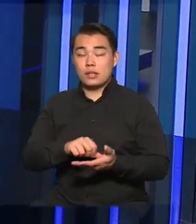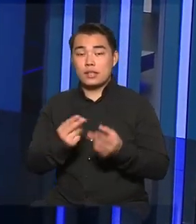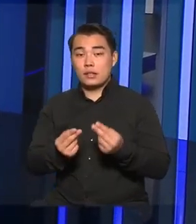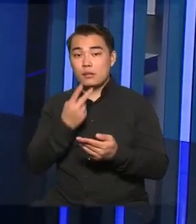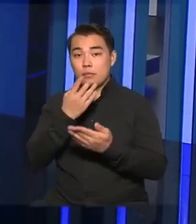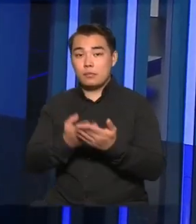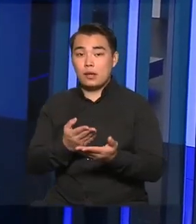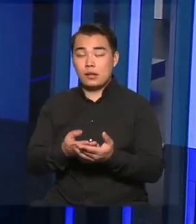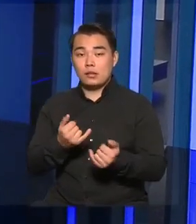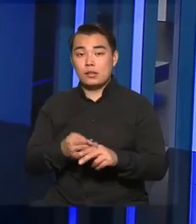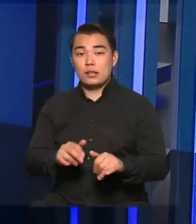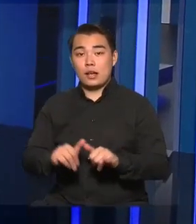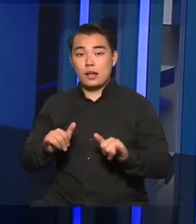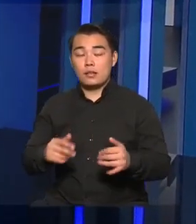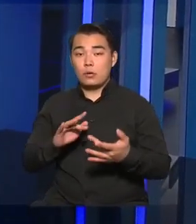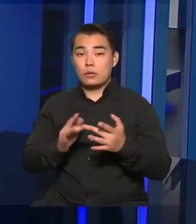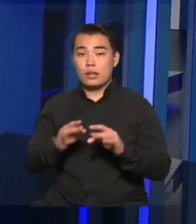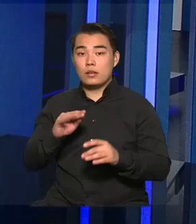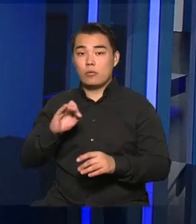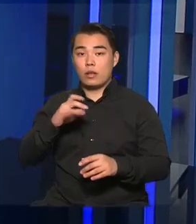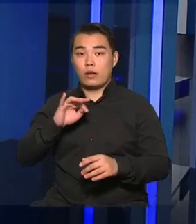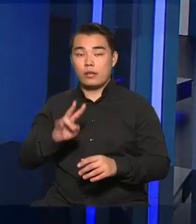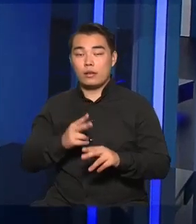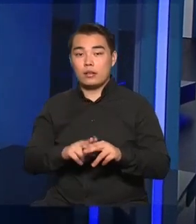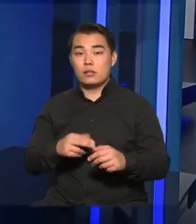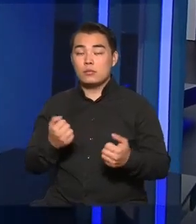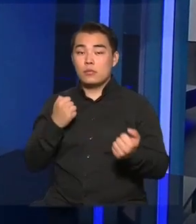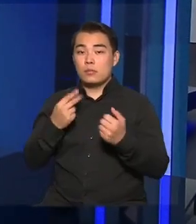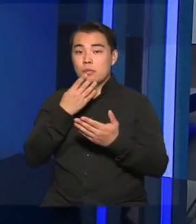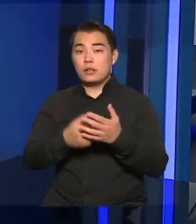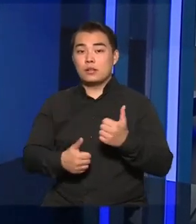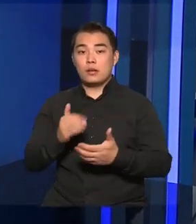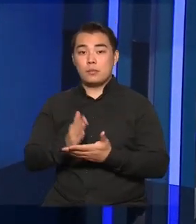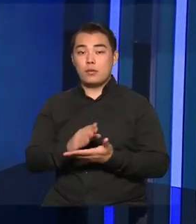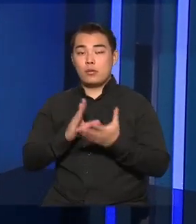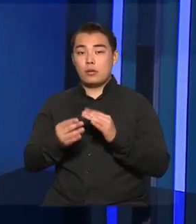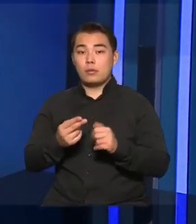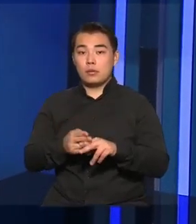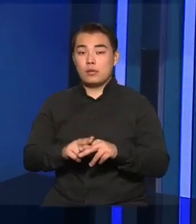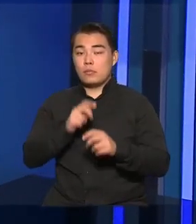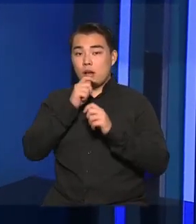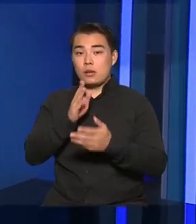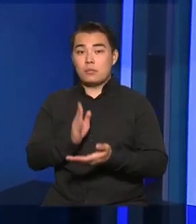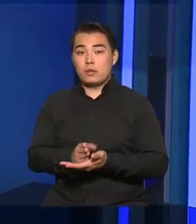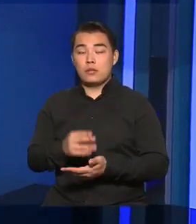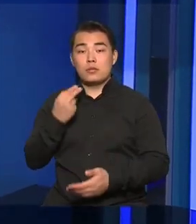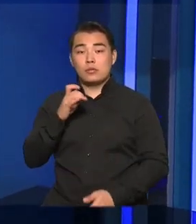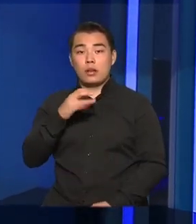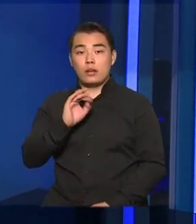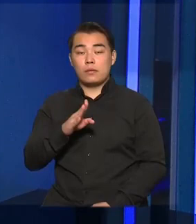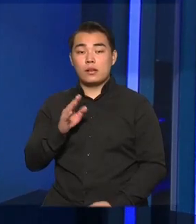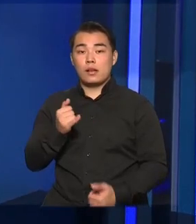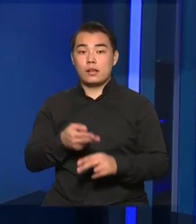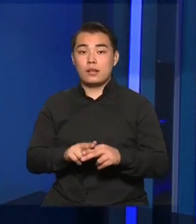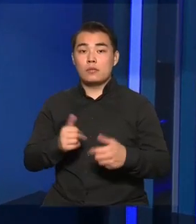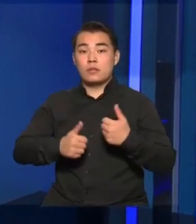әлемде қаршты дамып жатқан онлайн және офлайн үлгідегі спорт бәсекесі. Жүлде қоры да қомақты. Қасым Жомарт Тоқаев сол